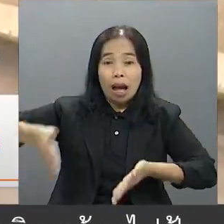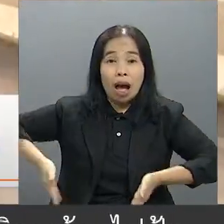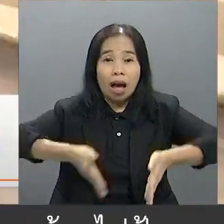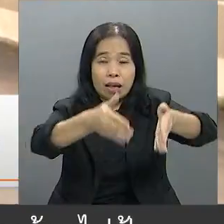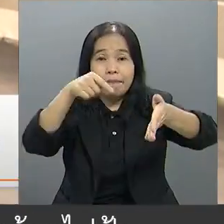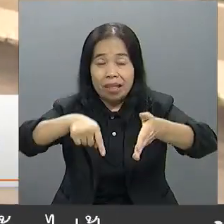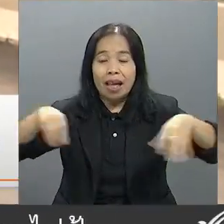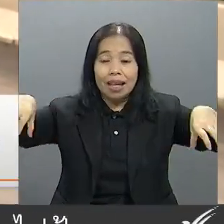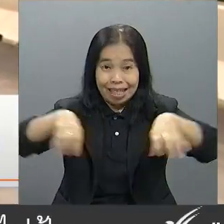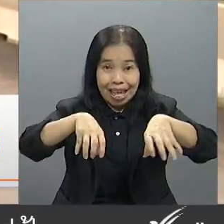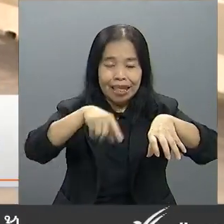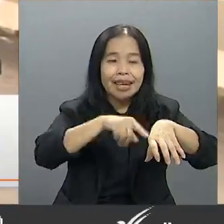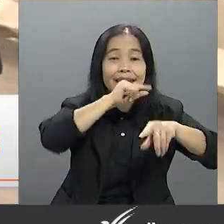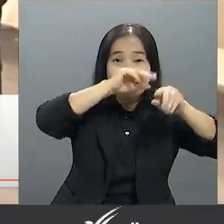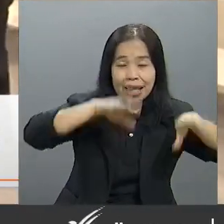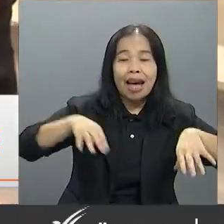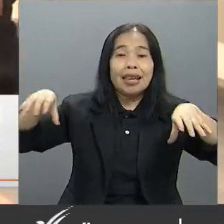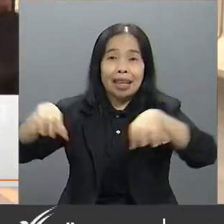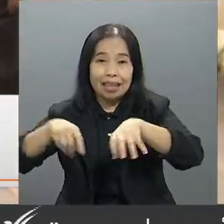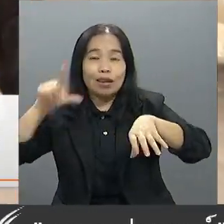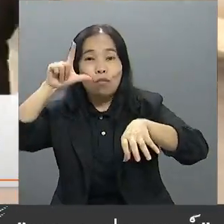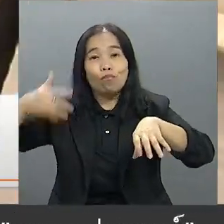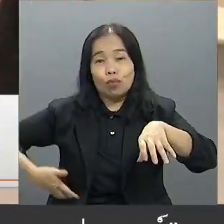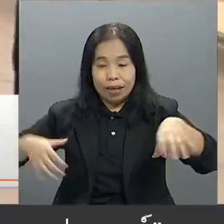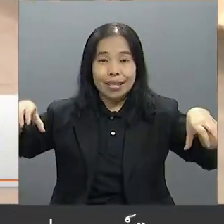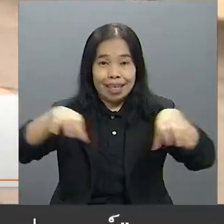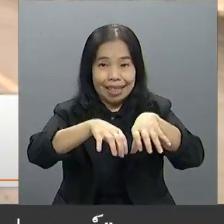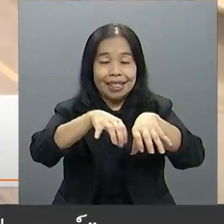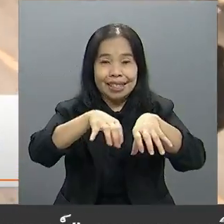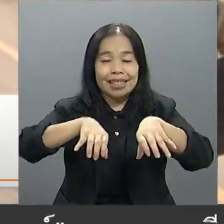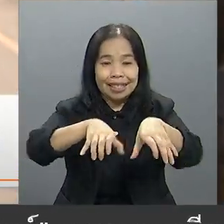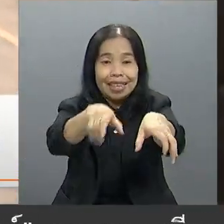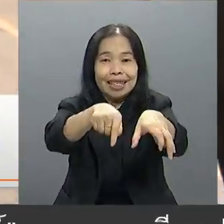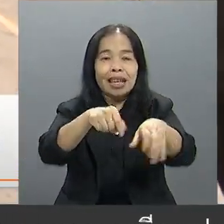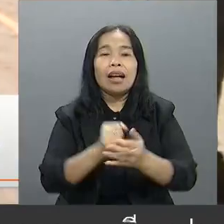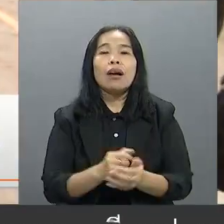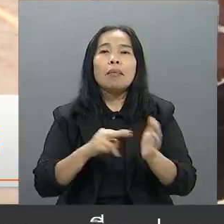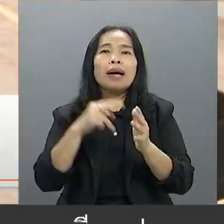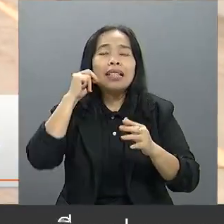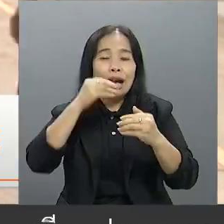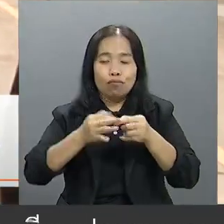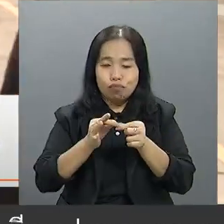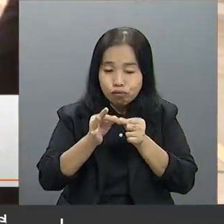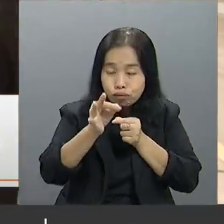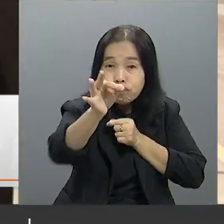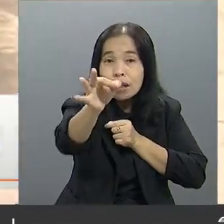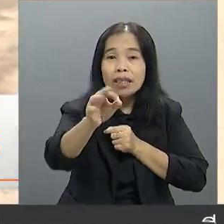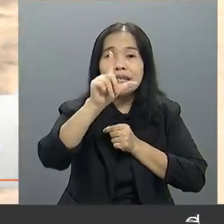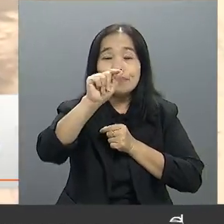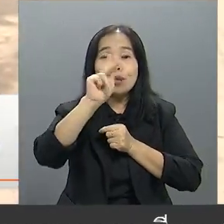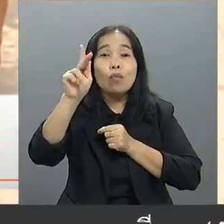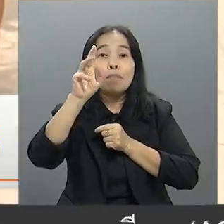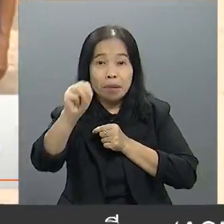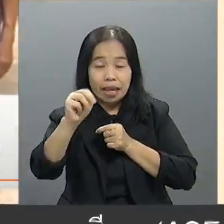สักและแม่น้ำบางขามเชื่อมต่อมาจากแม่น้ำเจ้าพระยามีความยาวประมาณ20กิโลเมตรนะคะซึ่งมีต้นก